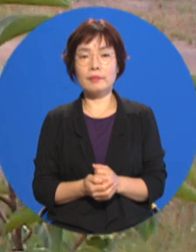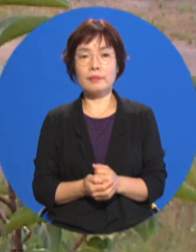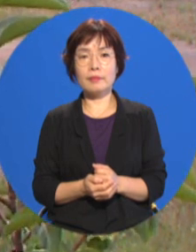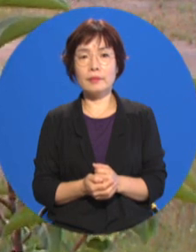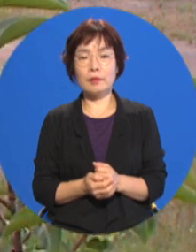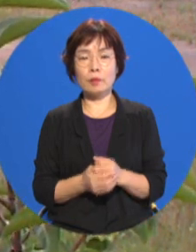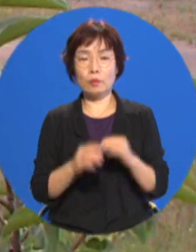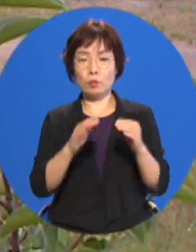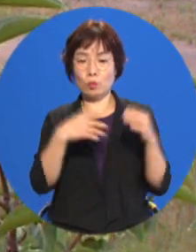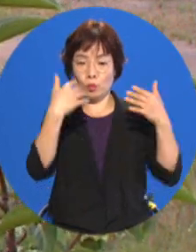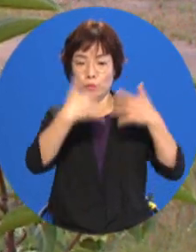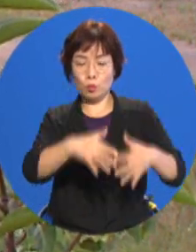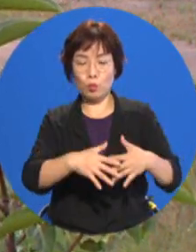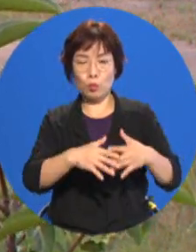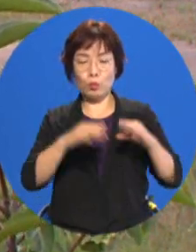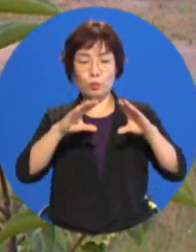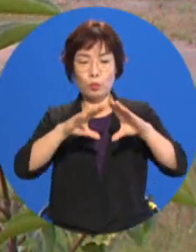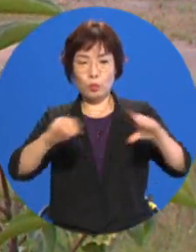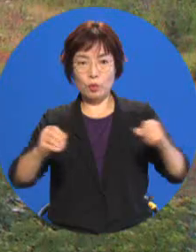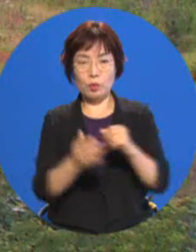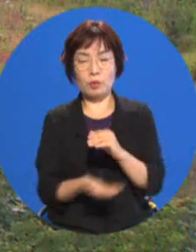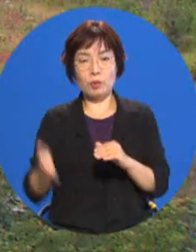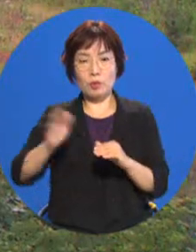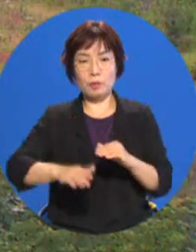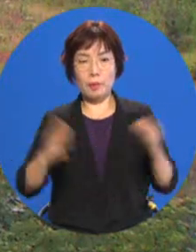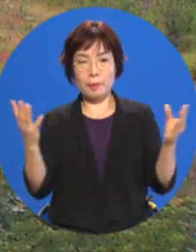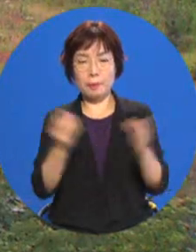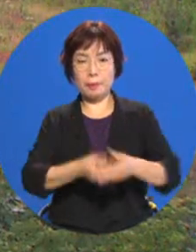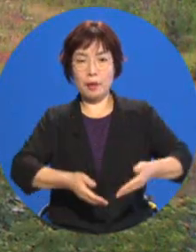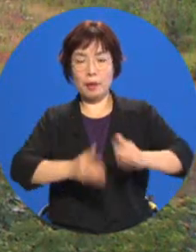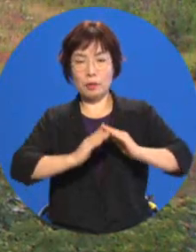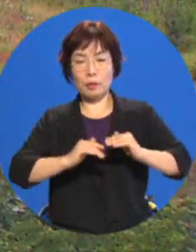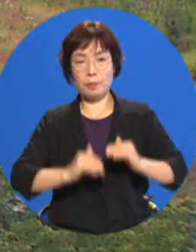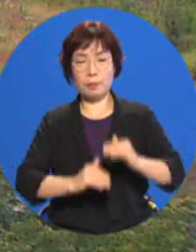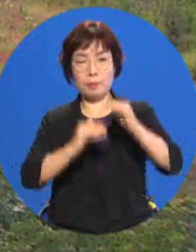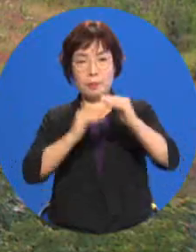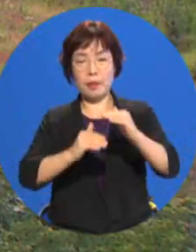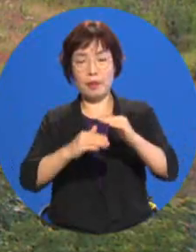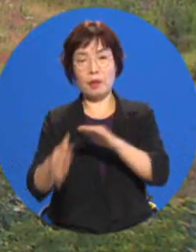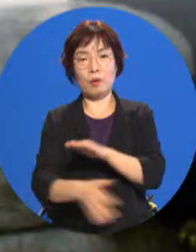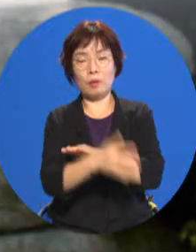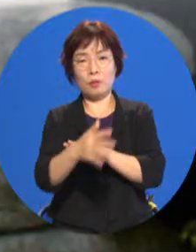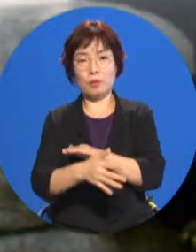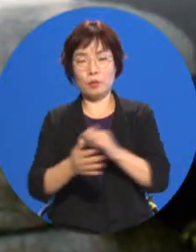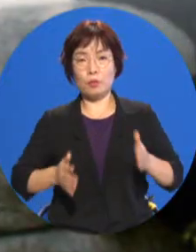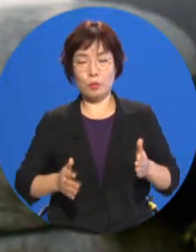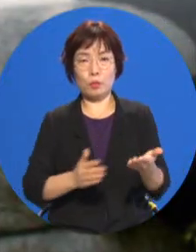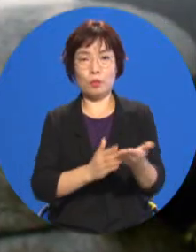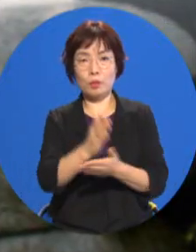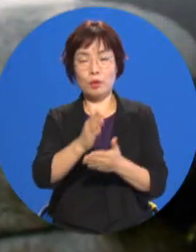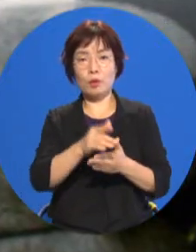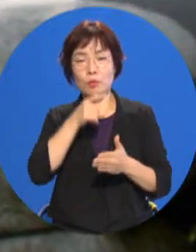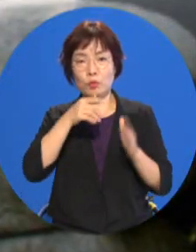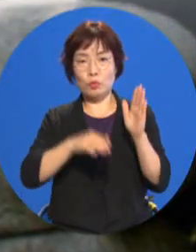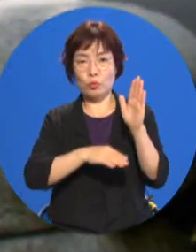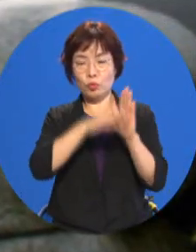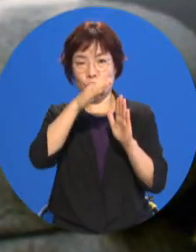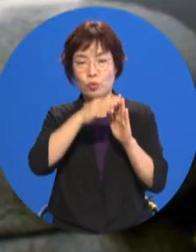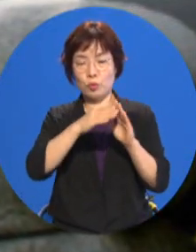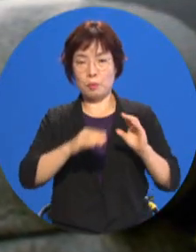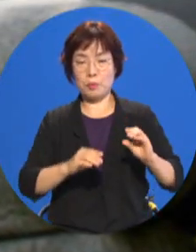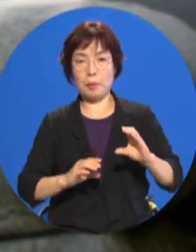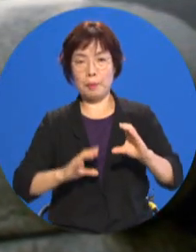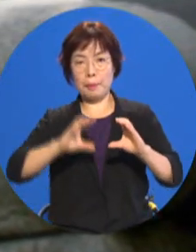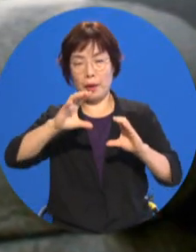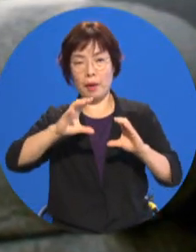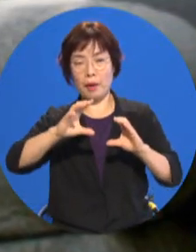이처럼 완화된 조건 속에서도 허술하게 준공 절차가 이행됐습니다. 도로과의 경우 침수 우려가 높아 포장 높이를